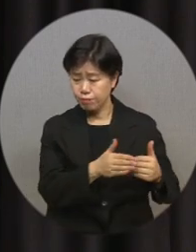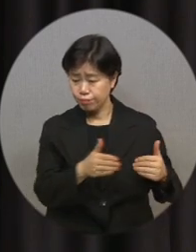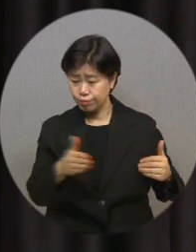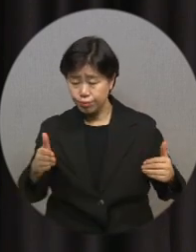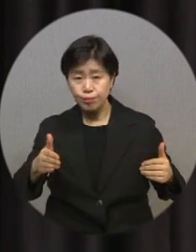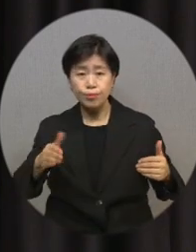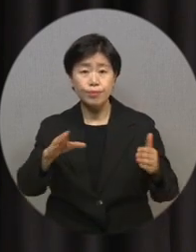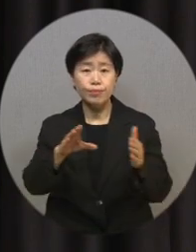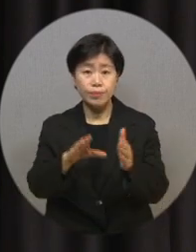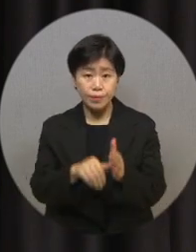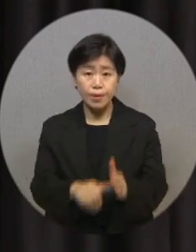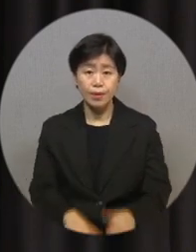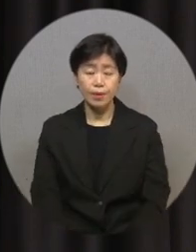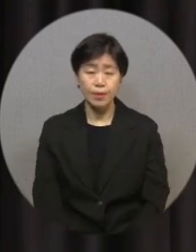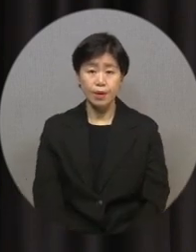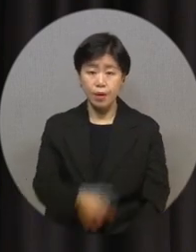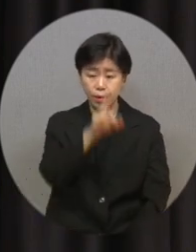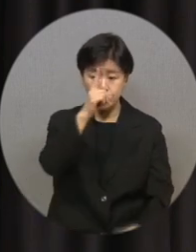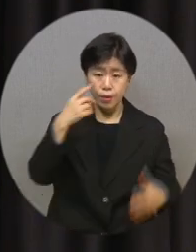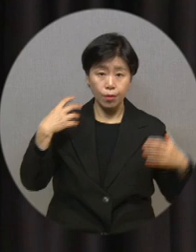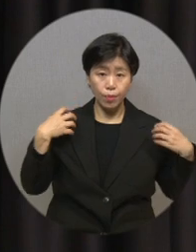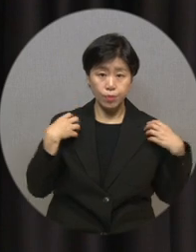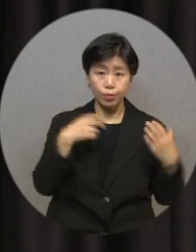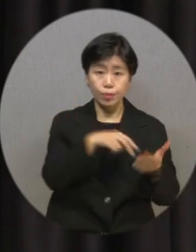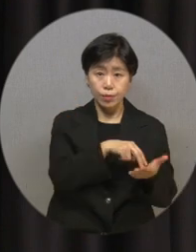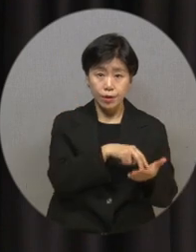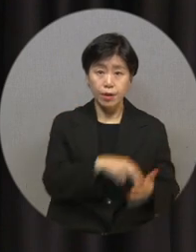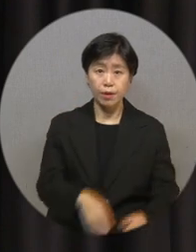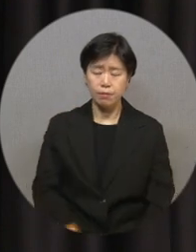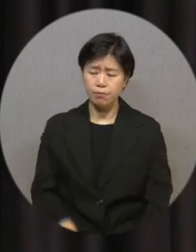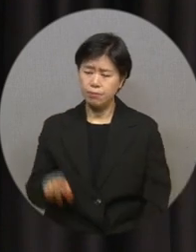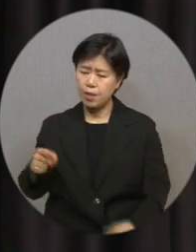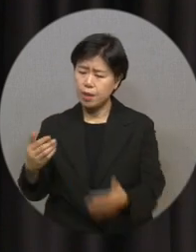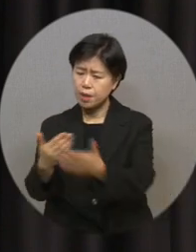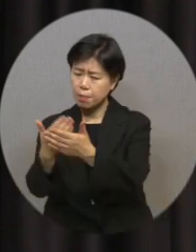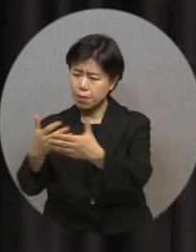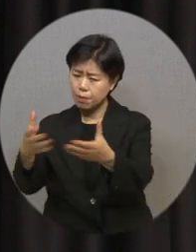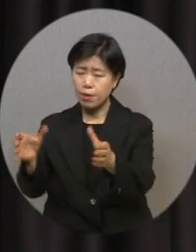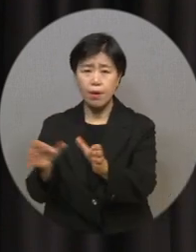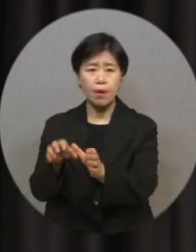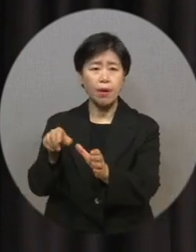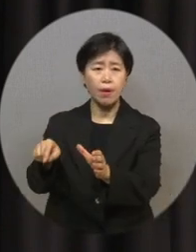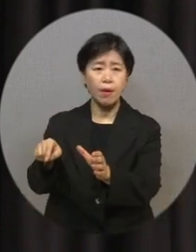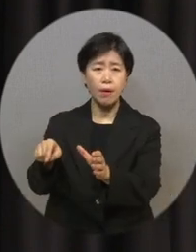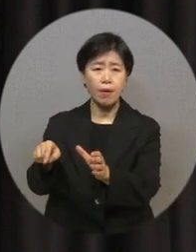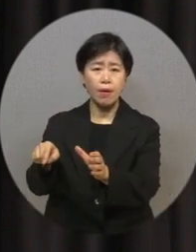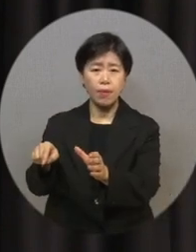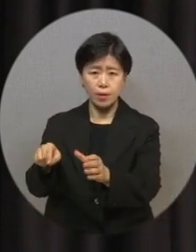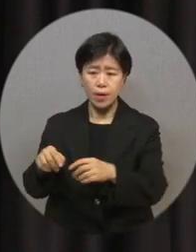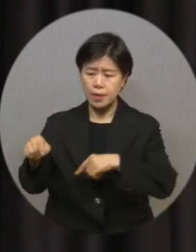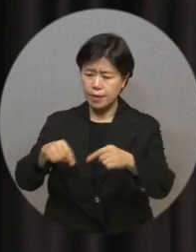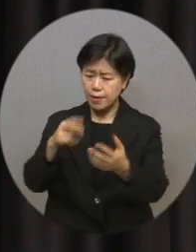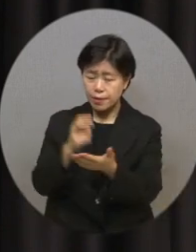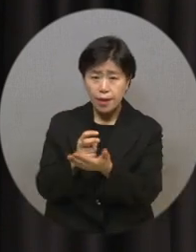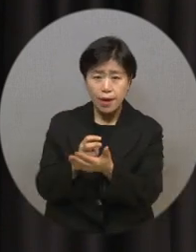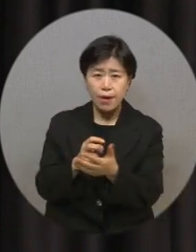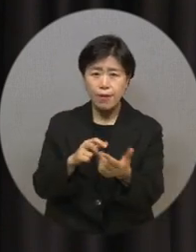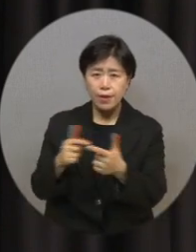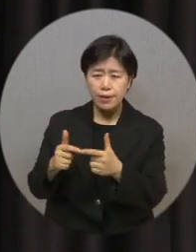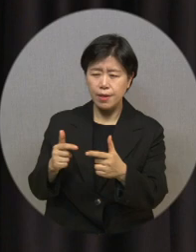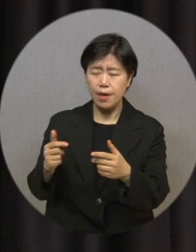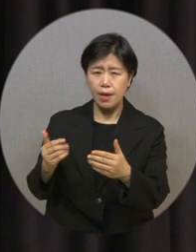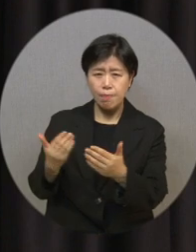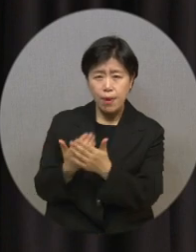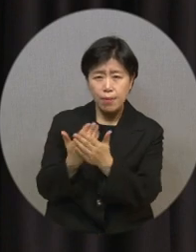당시에는 정부에서 우리 장애인 개발원이 정책 개발의 중심 기구로서 새롭게 출발을 해야 된다 그래